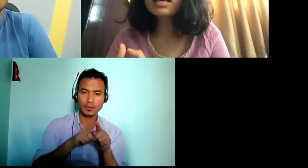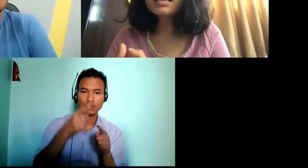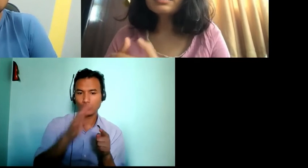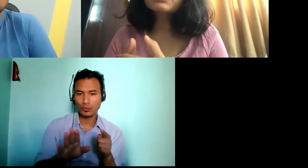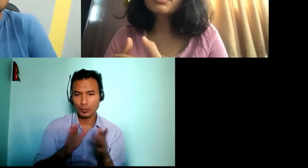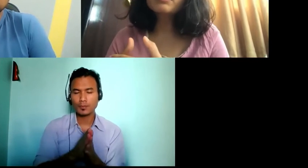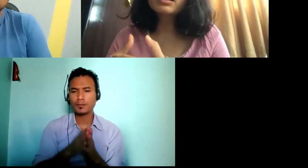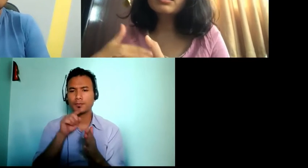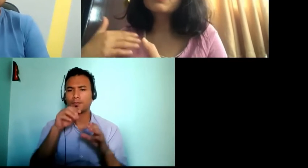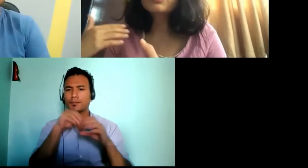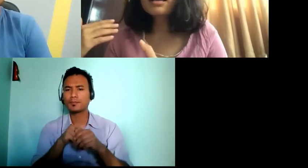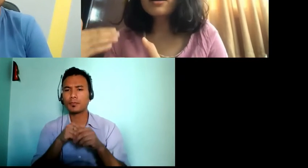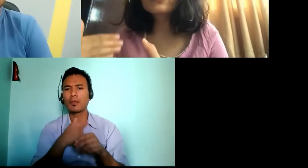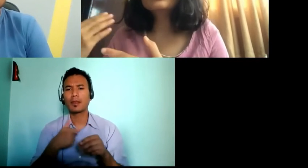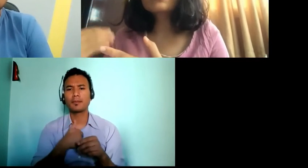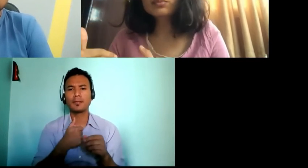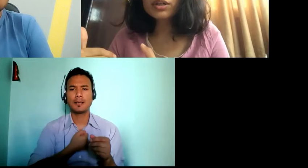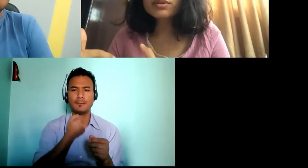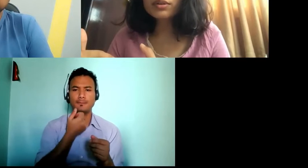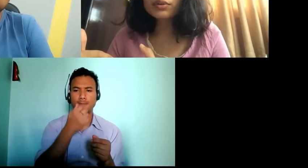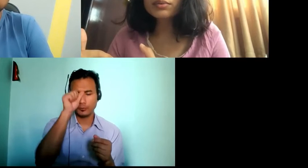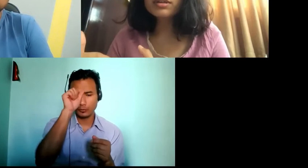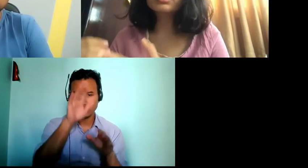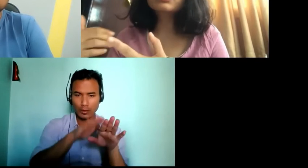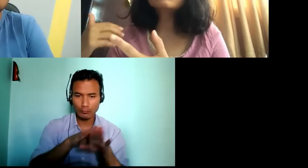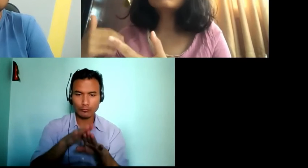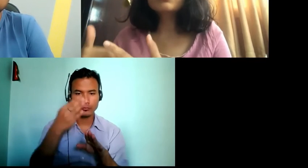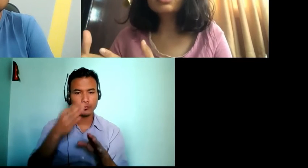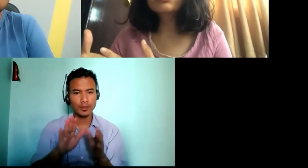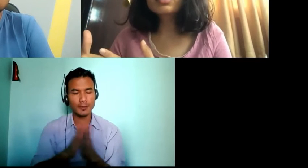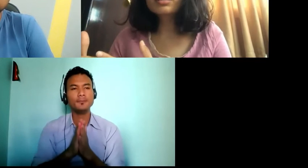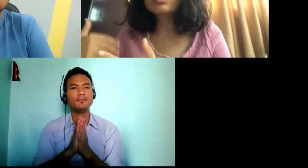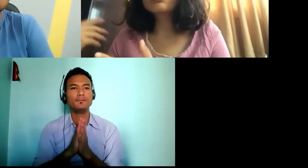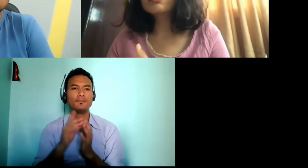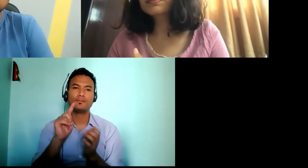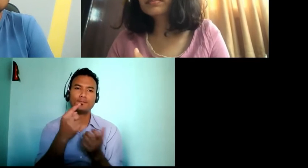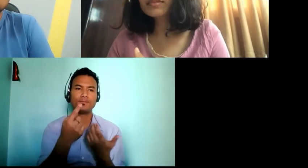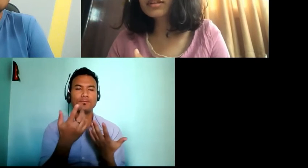गर्छौँ। यसमा हामीले अब आफ्नो इन्फर्मेसन्सहरू हुन्छ, होइन, वा कुनै